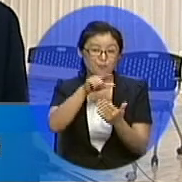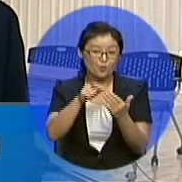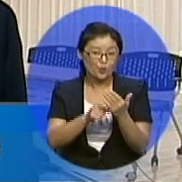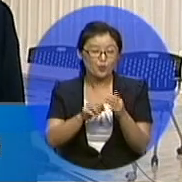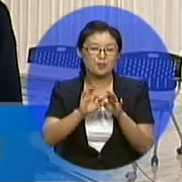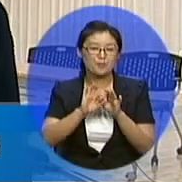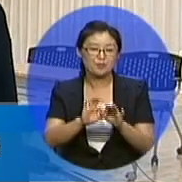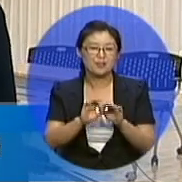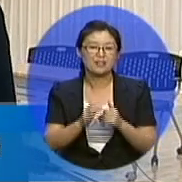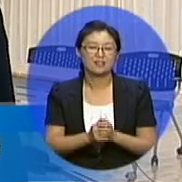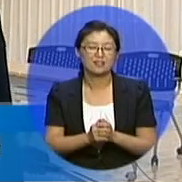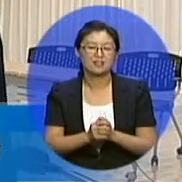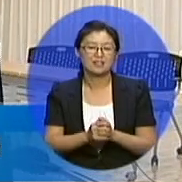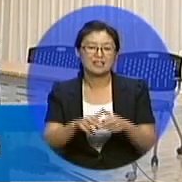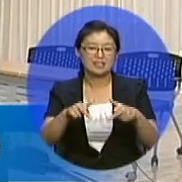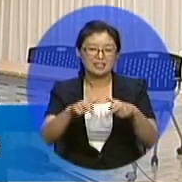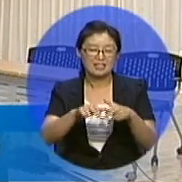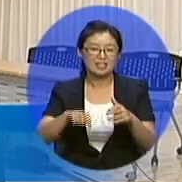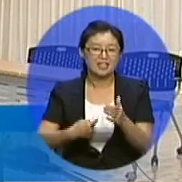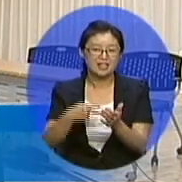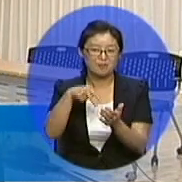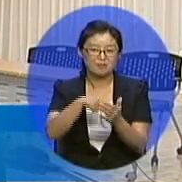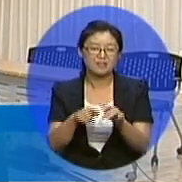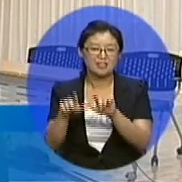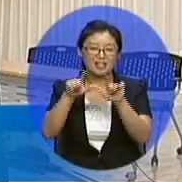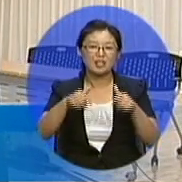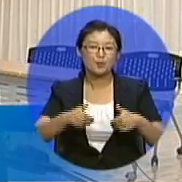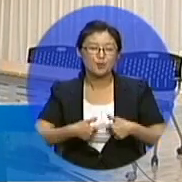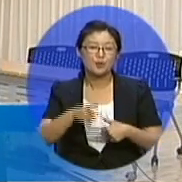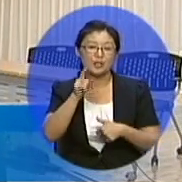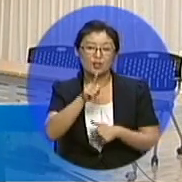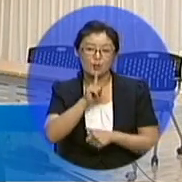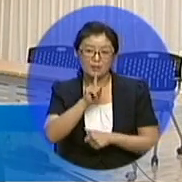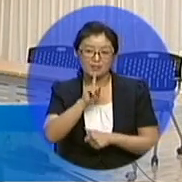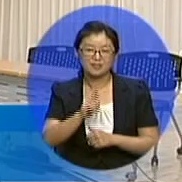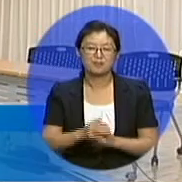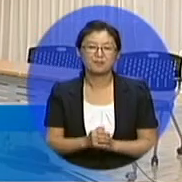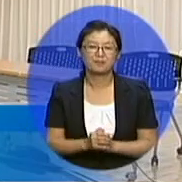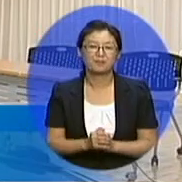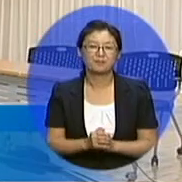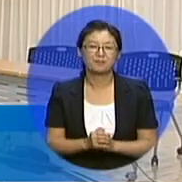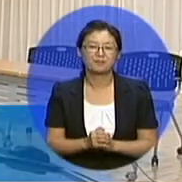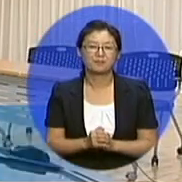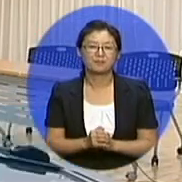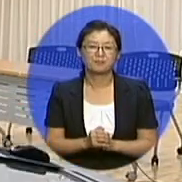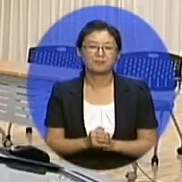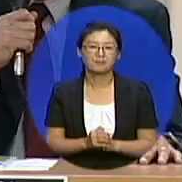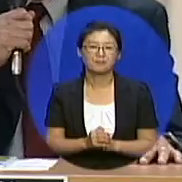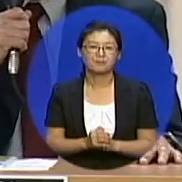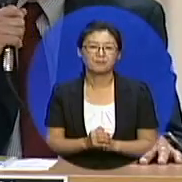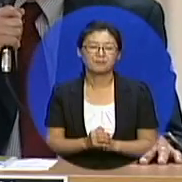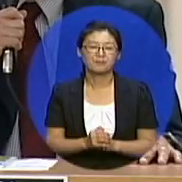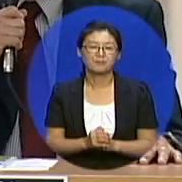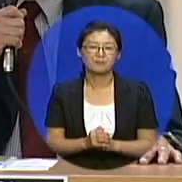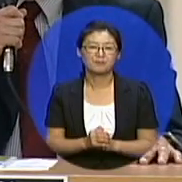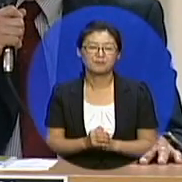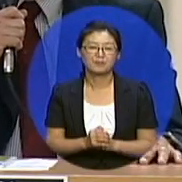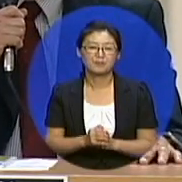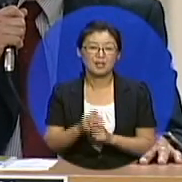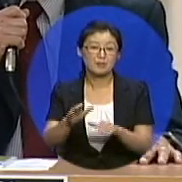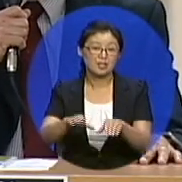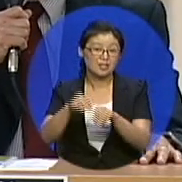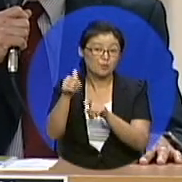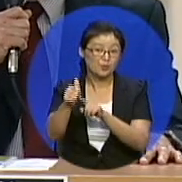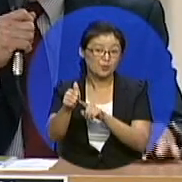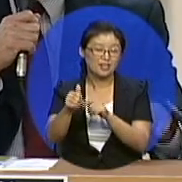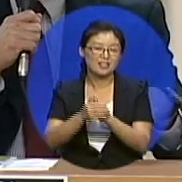통해서 장애인들의 자립생활의 필요성을 강조할 수 있을 것이라고 생각합니다. 한편 로버트